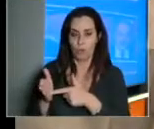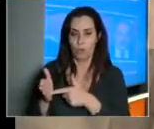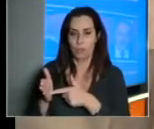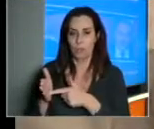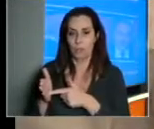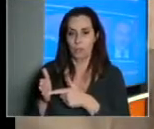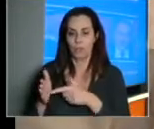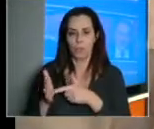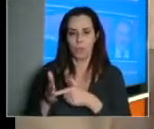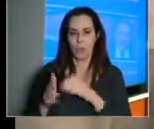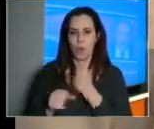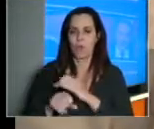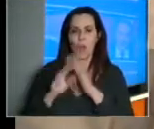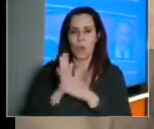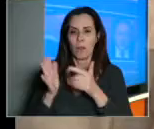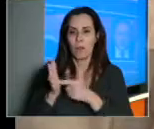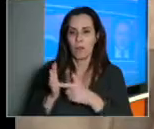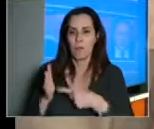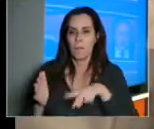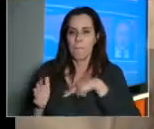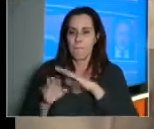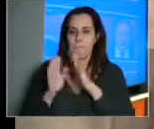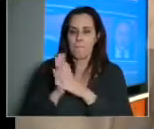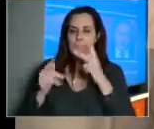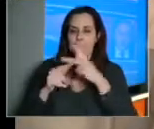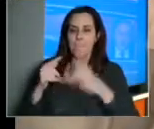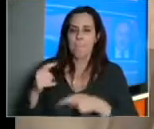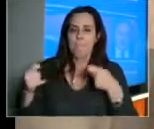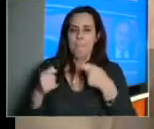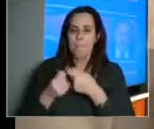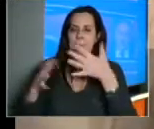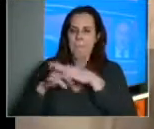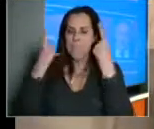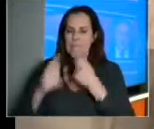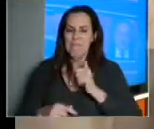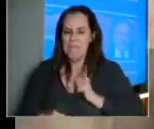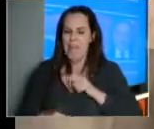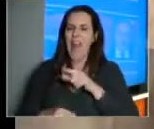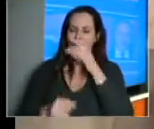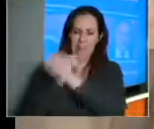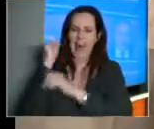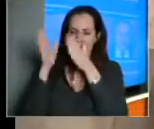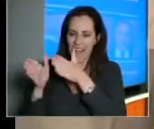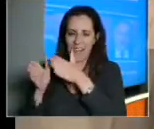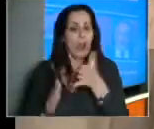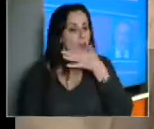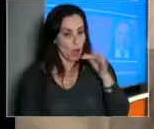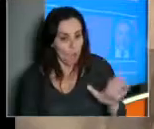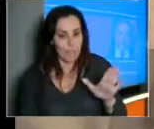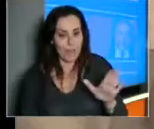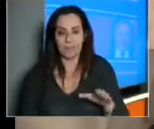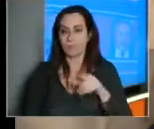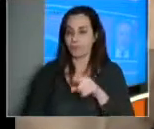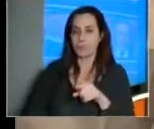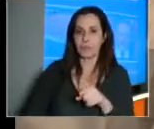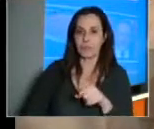היא בעד, ועושה הכל, והיא אחראית ועומד ואחרי כל הפרויקטים שקשורים לשילוב חרדים בצבא ובאקדמיה. הנה יופי, עד רבה. אגב,